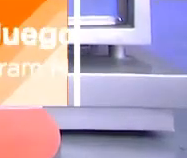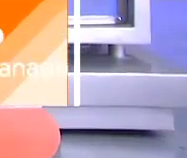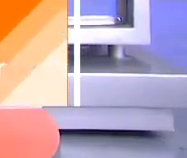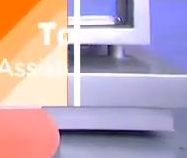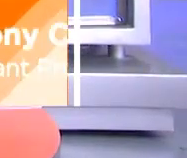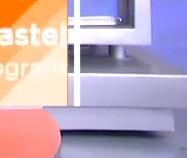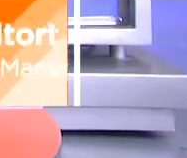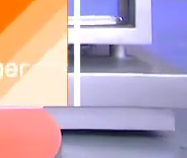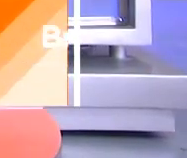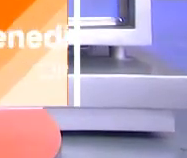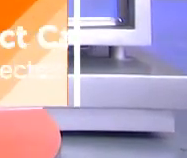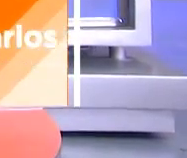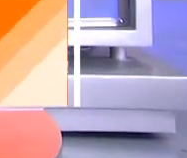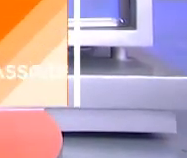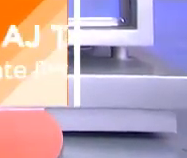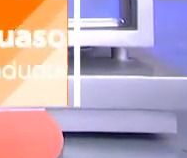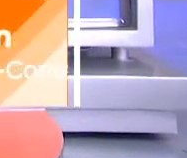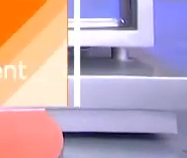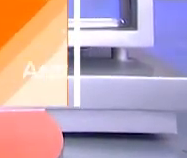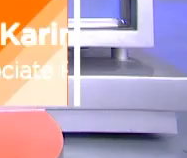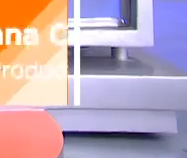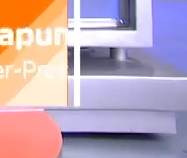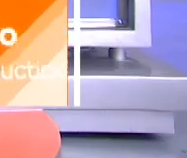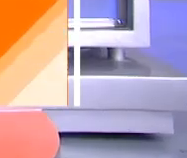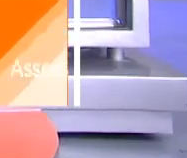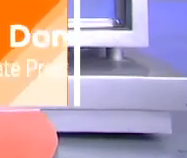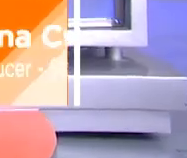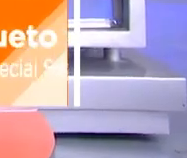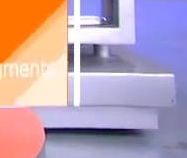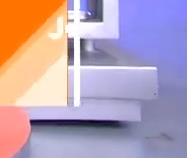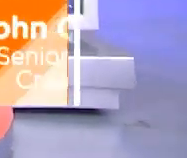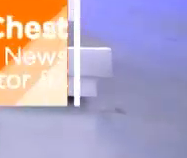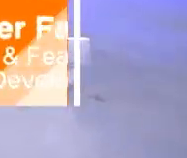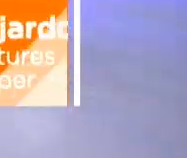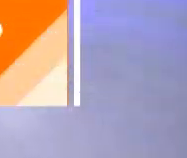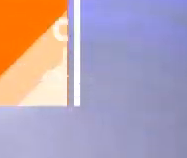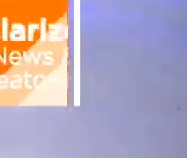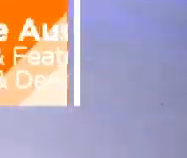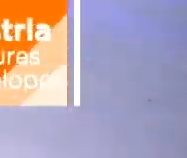Cosim, ako po si Gretchen Ho. At ako naman si Julius Babaw. Magandang gabi, Pilipinas!